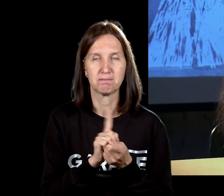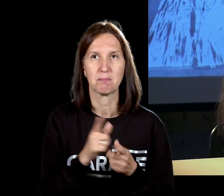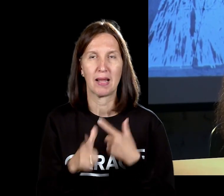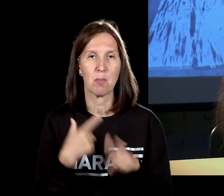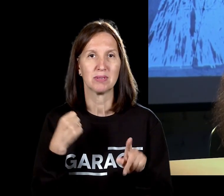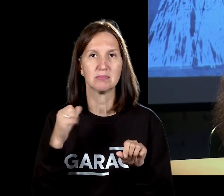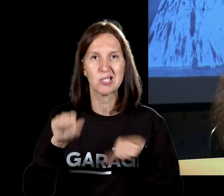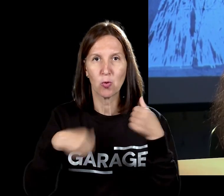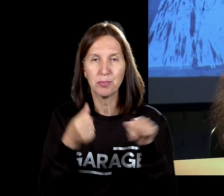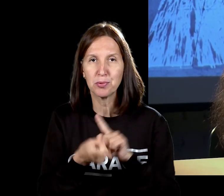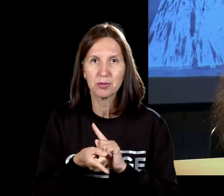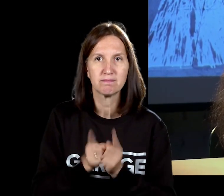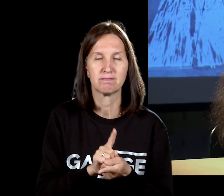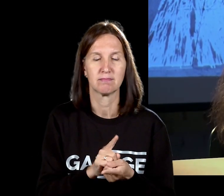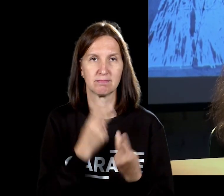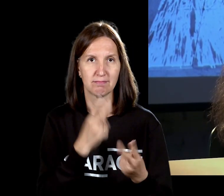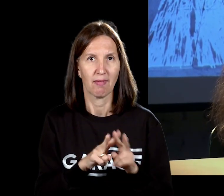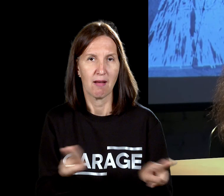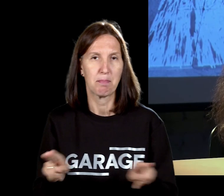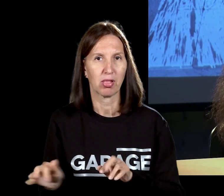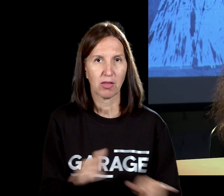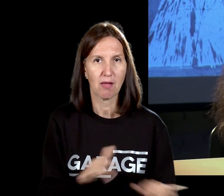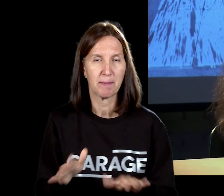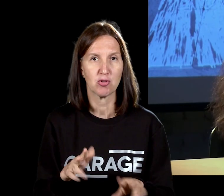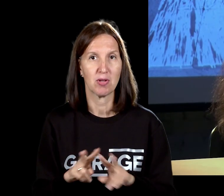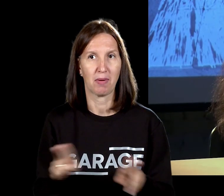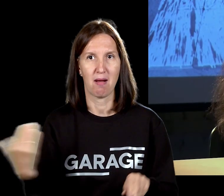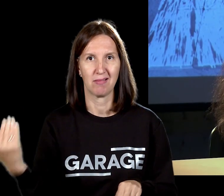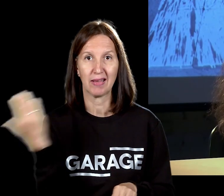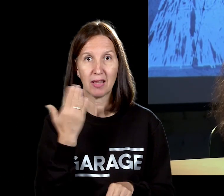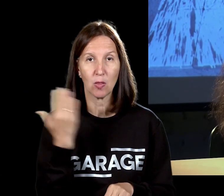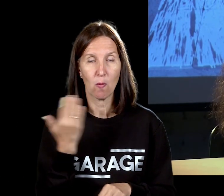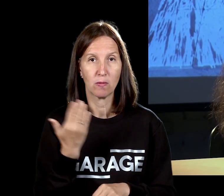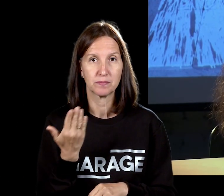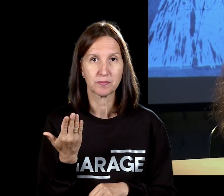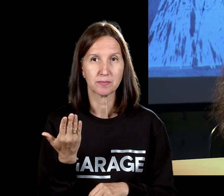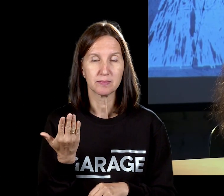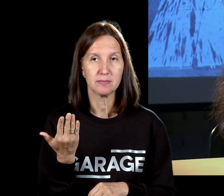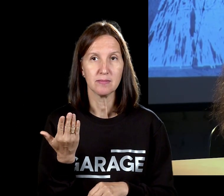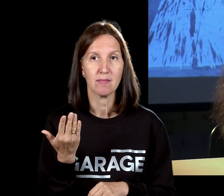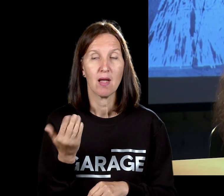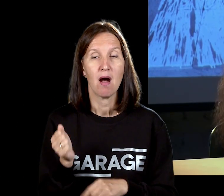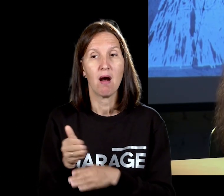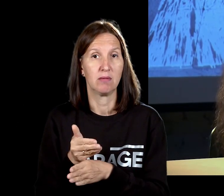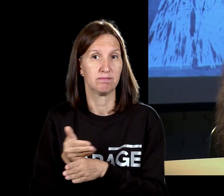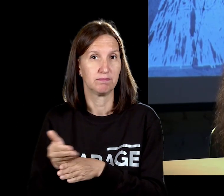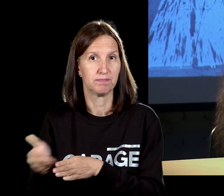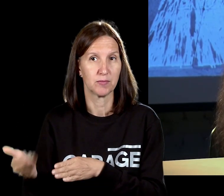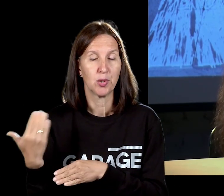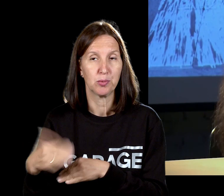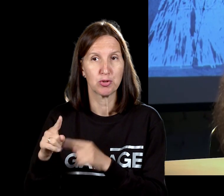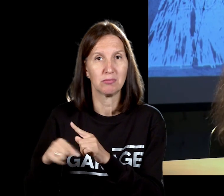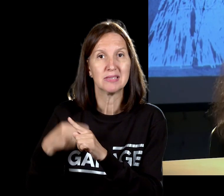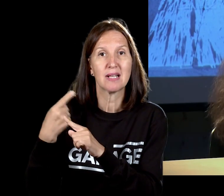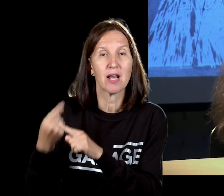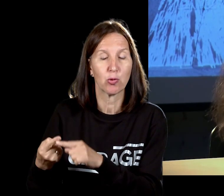скульптурное изображение быть таким же динамичным, каким может быть киноизображение, то, что происходит у